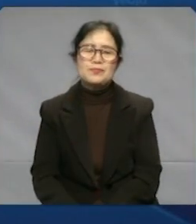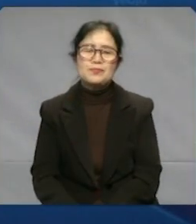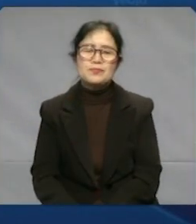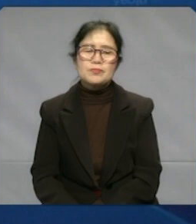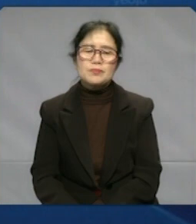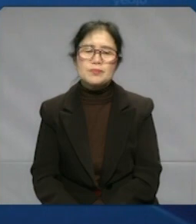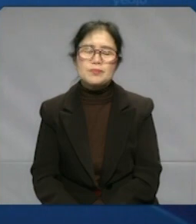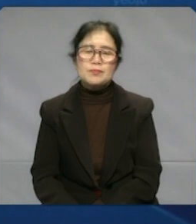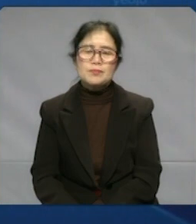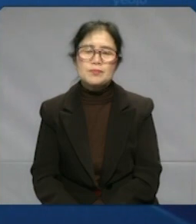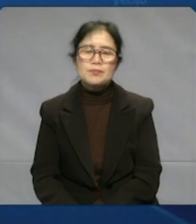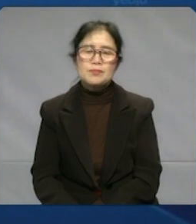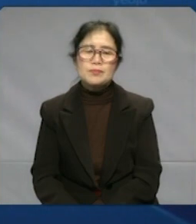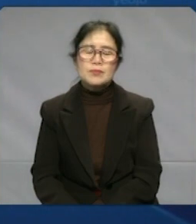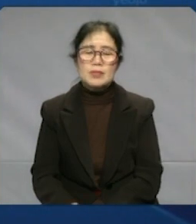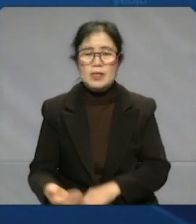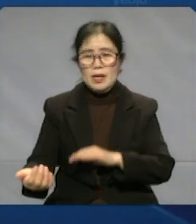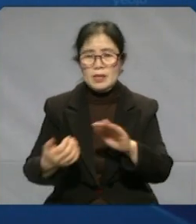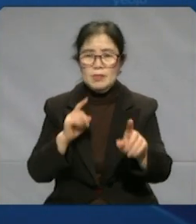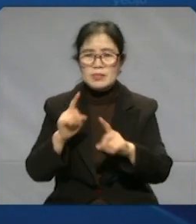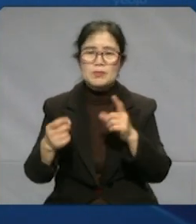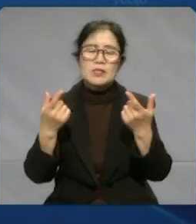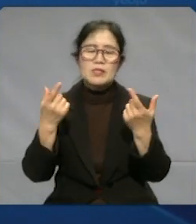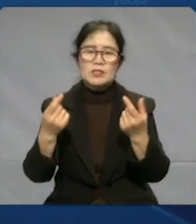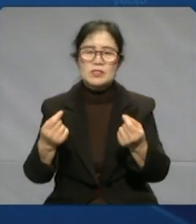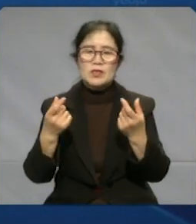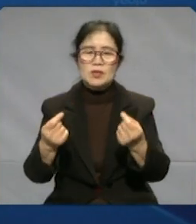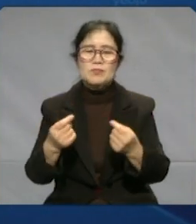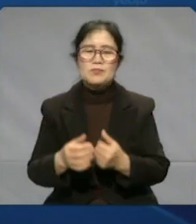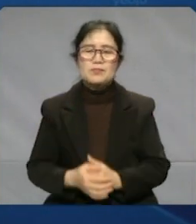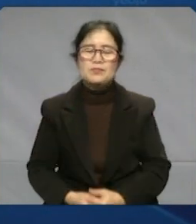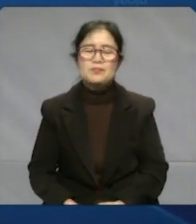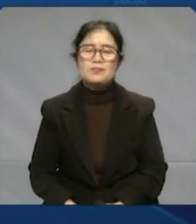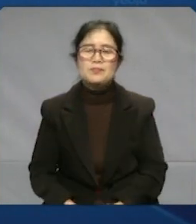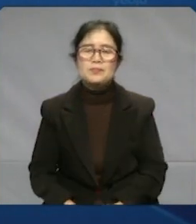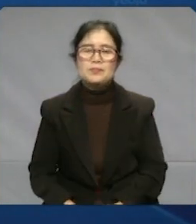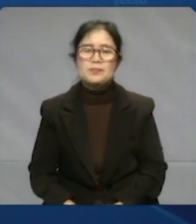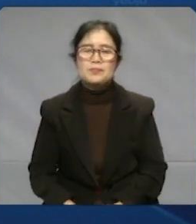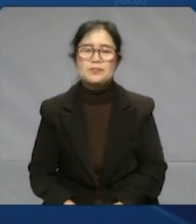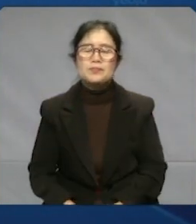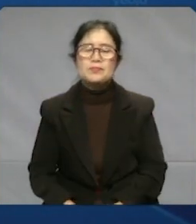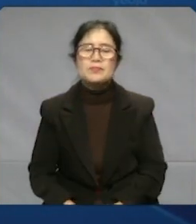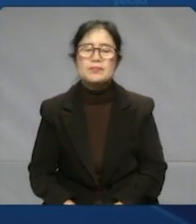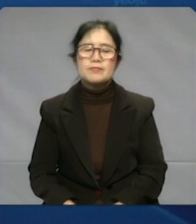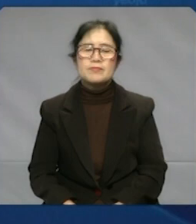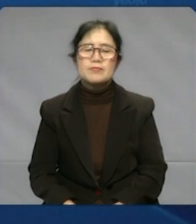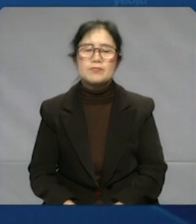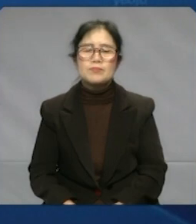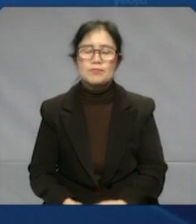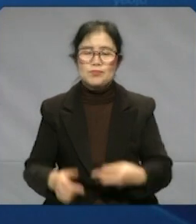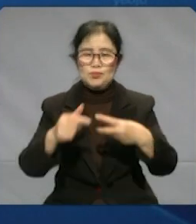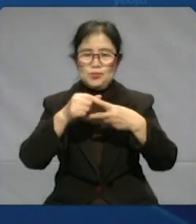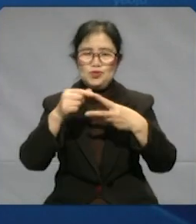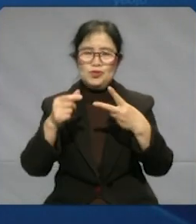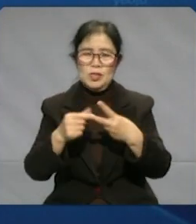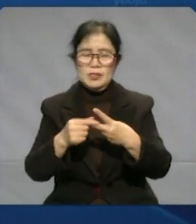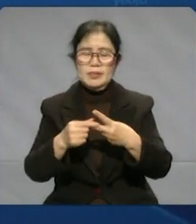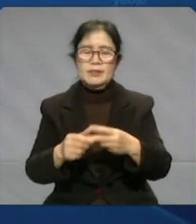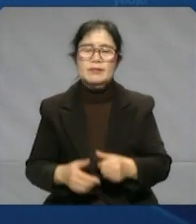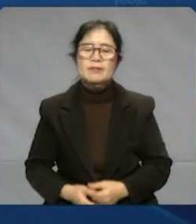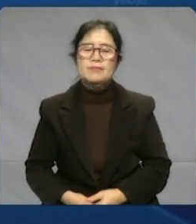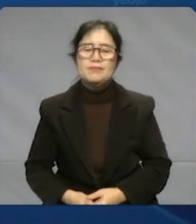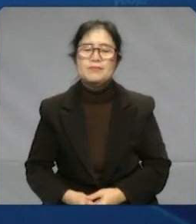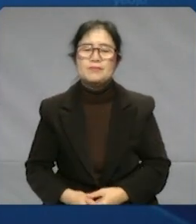이제 이 부분 역시 앞에서 말씀드린 거하고 계속 연결된다라고 생각이 되는데요. 두 가지 측면에서 말씀드릴 수